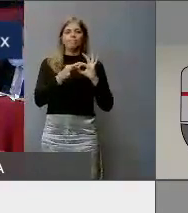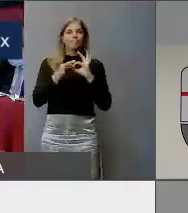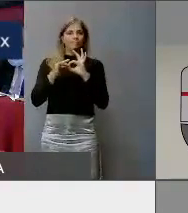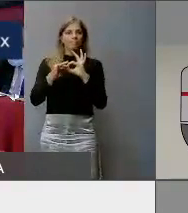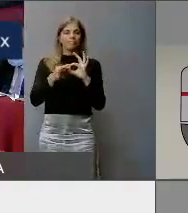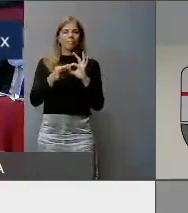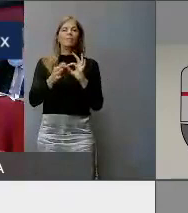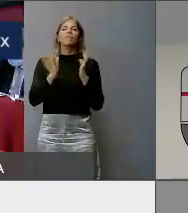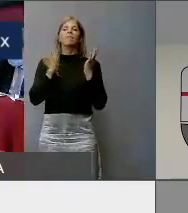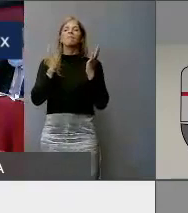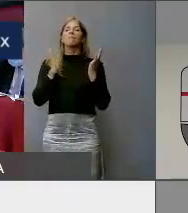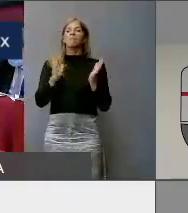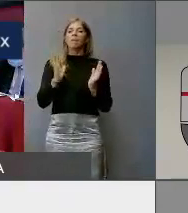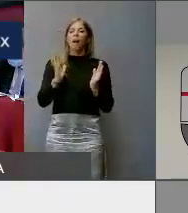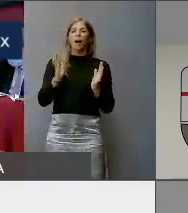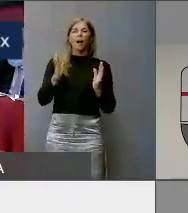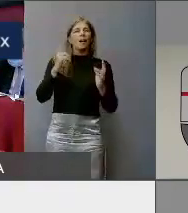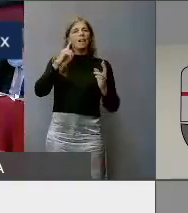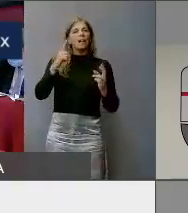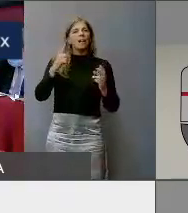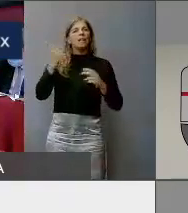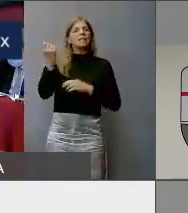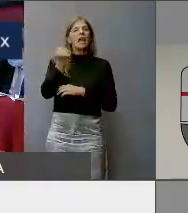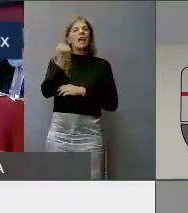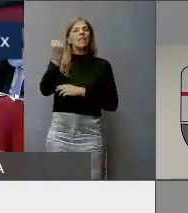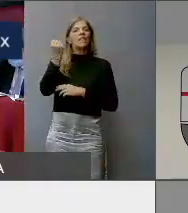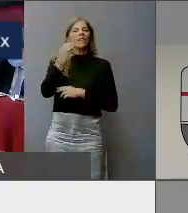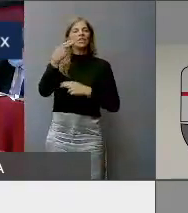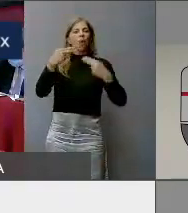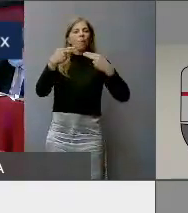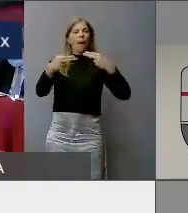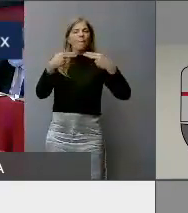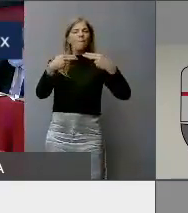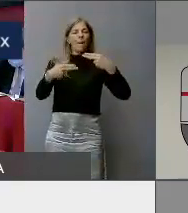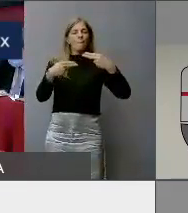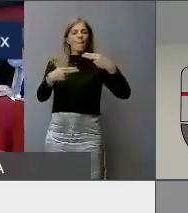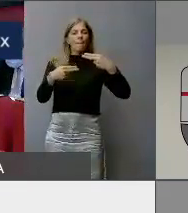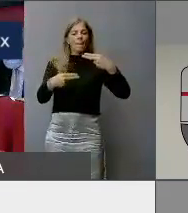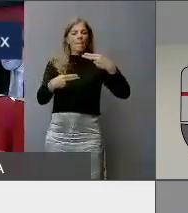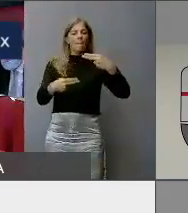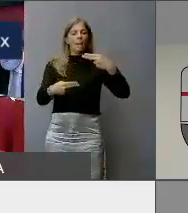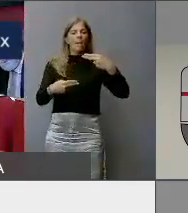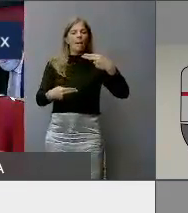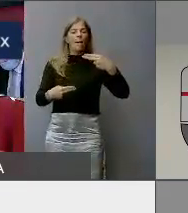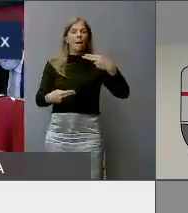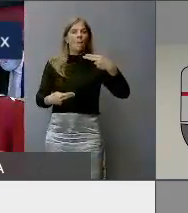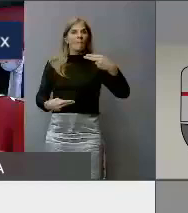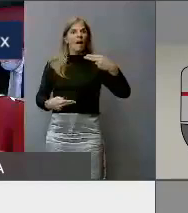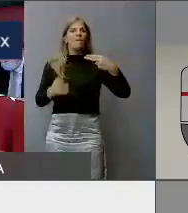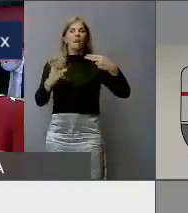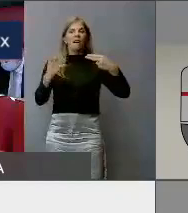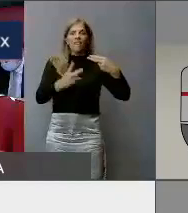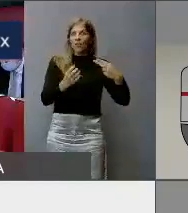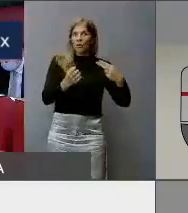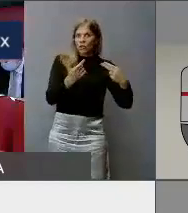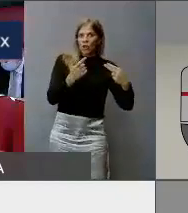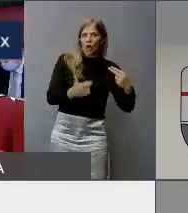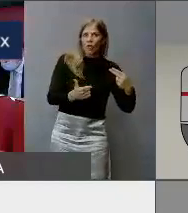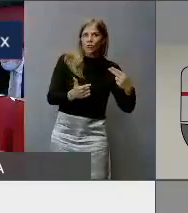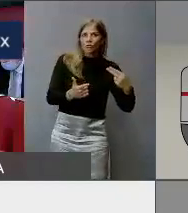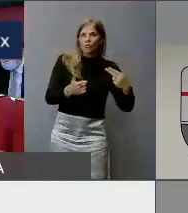elencare dei servizi che non ci sono tre aspettative e soprattutto non aiuta